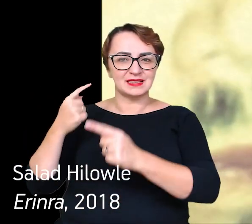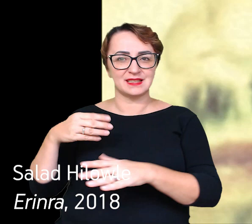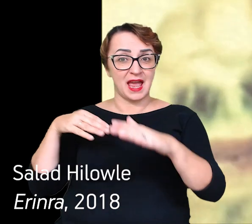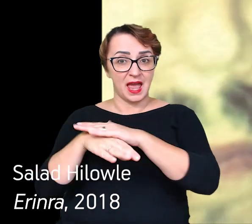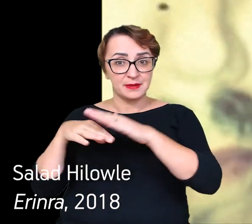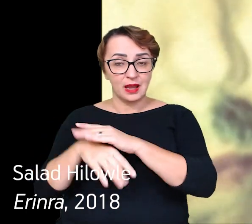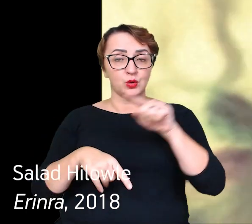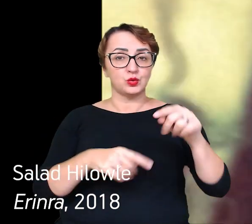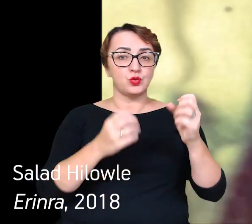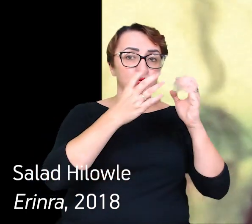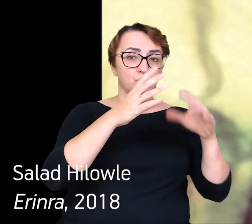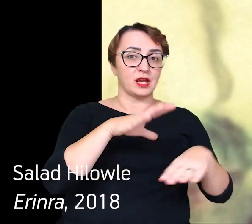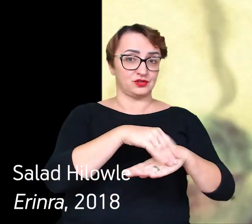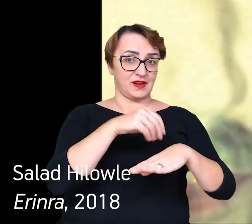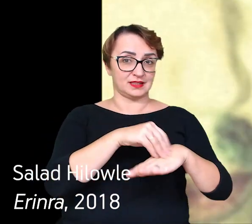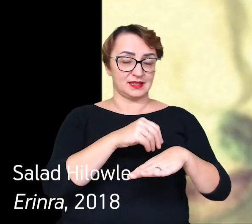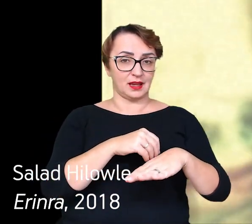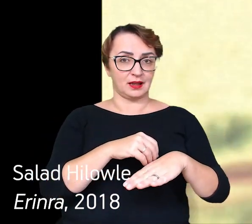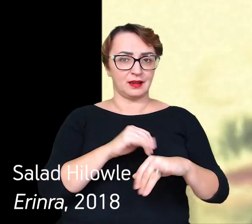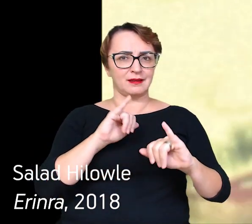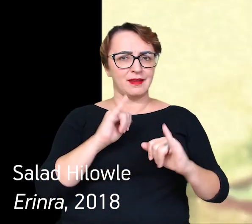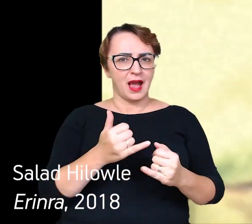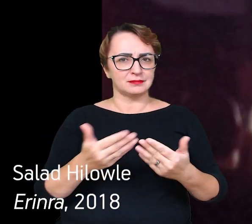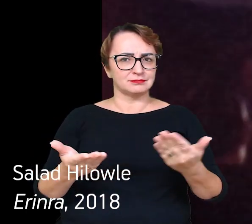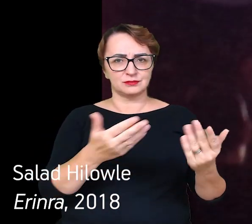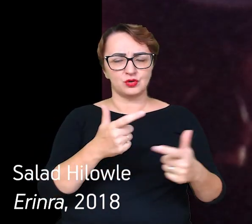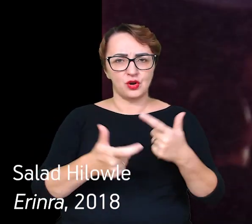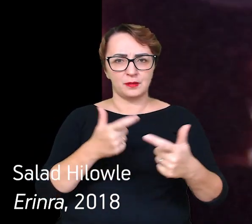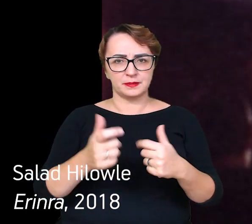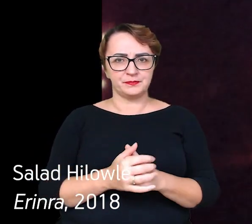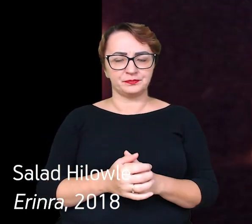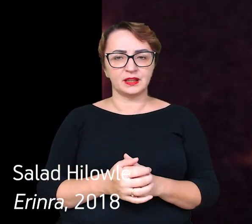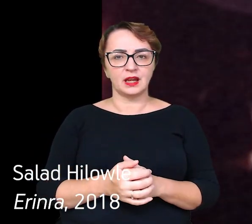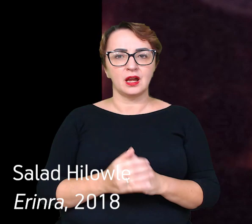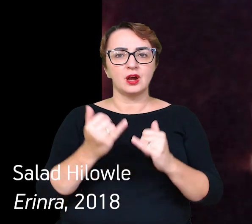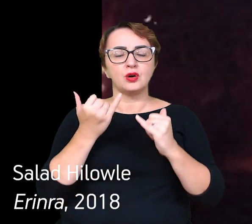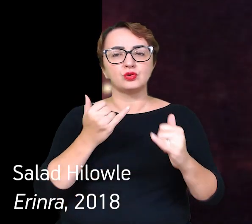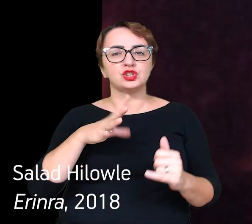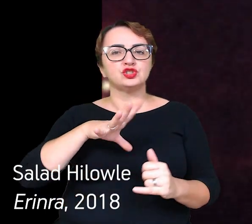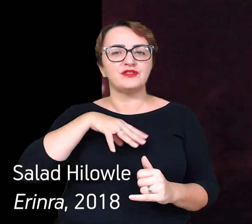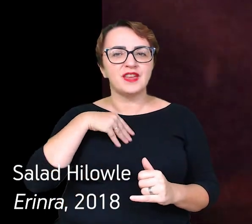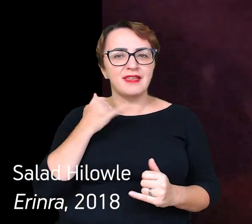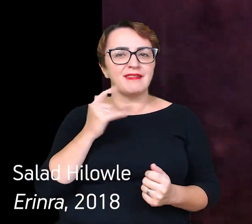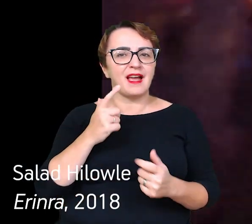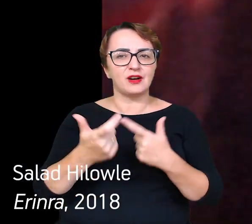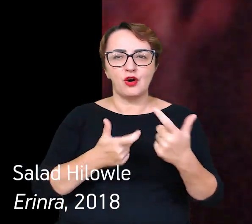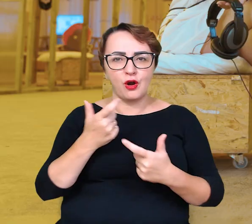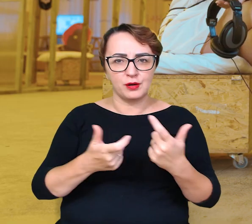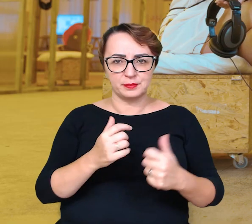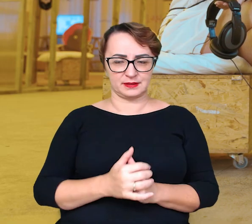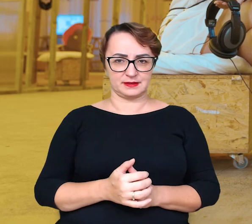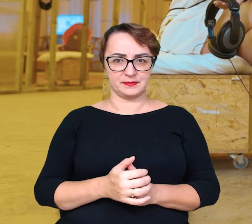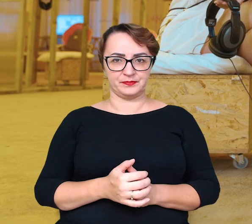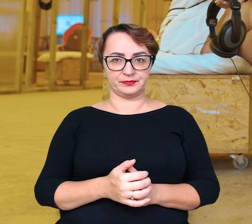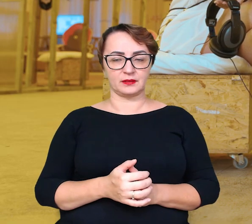ze szwedzką kulturą, z obchodzeniem święta Midsommar, które w Szwecji jest jednym z najważniejszych świąt, równie ważnych jak święta Bożego Narodzenia. I to,